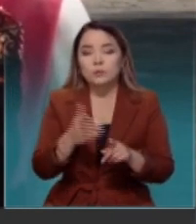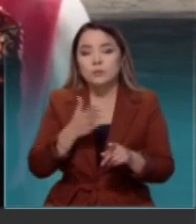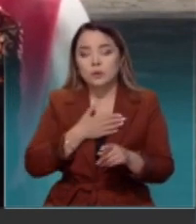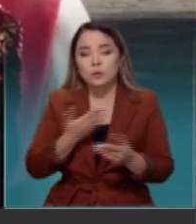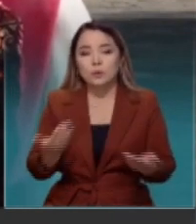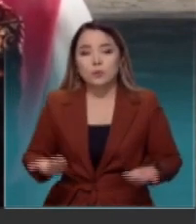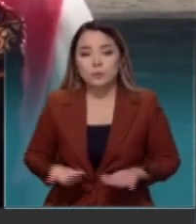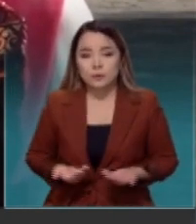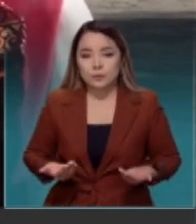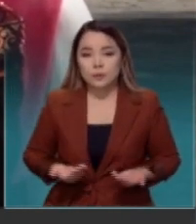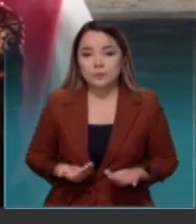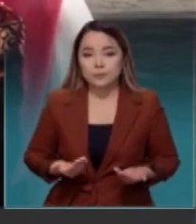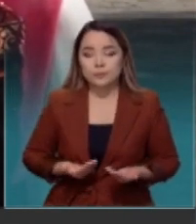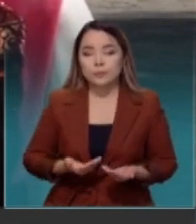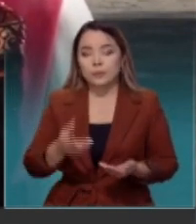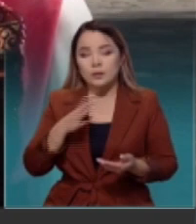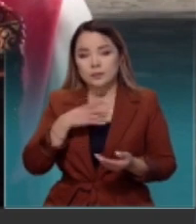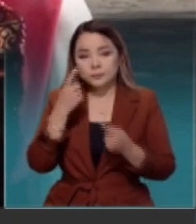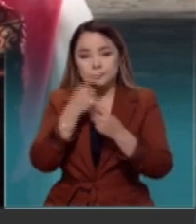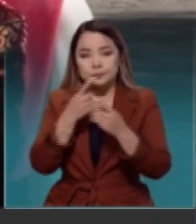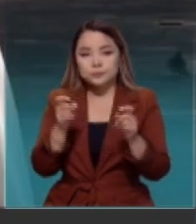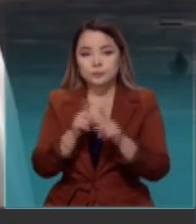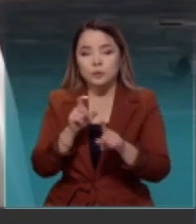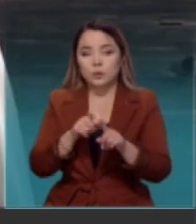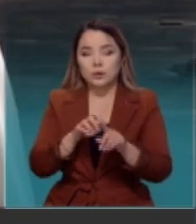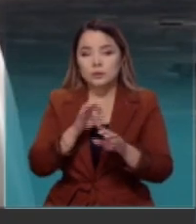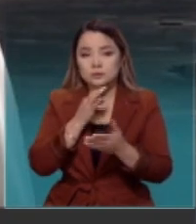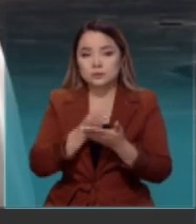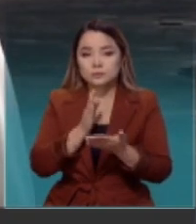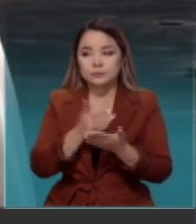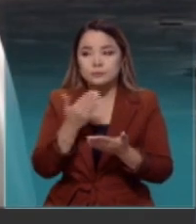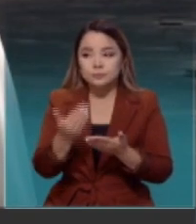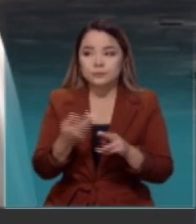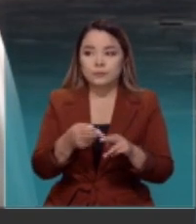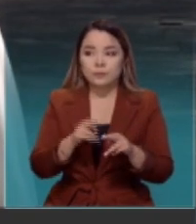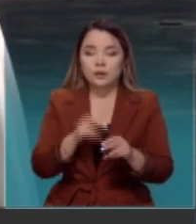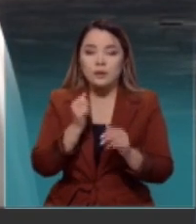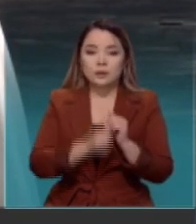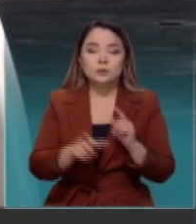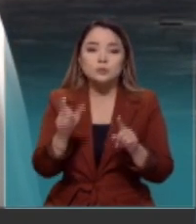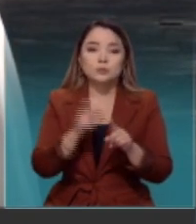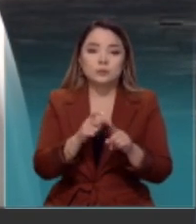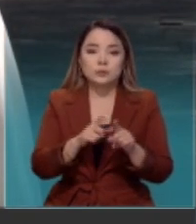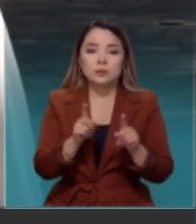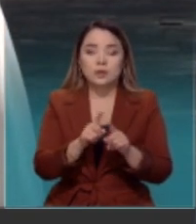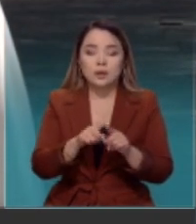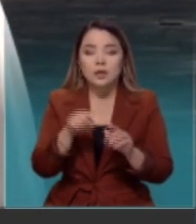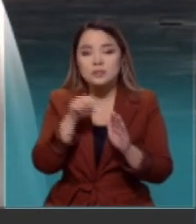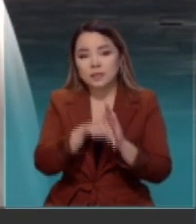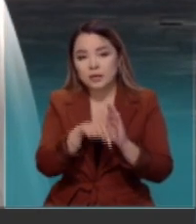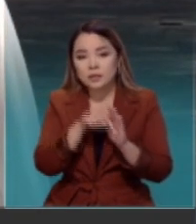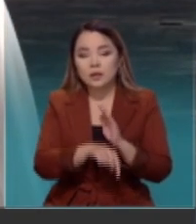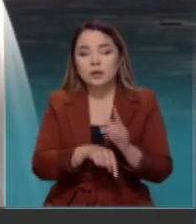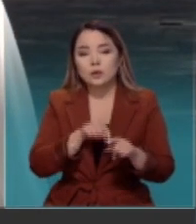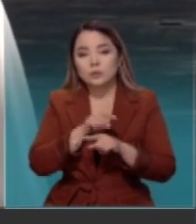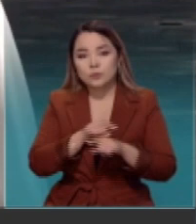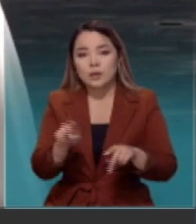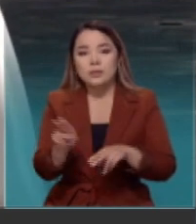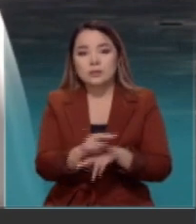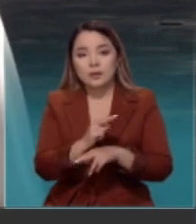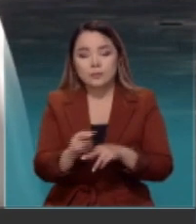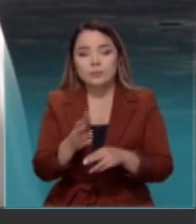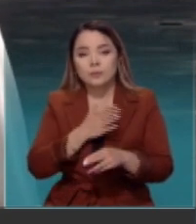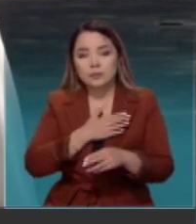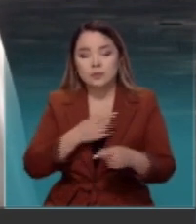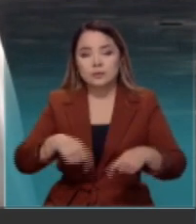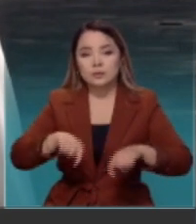үшін өмірімдегі ұран іспеттес болып кетті. Яғни әрбір сөздерінің астарынан өнеге, тәрбие